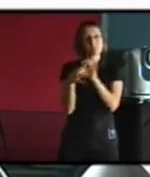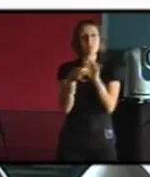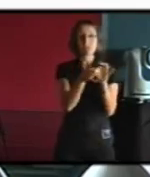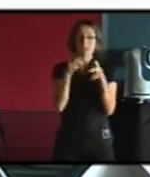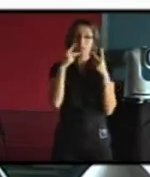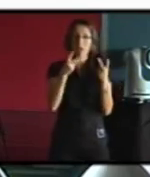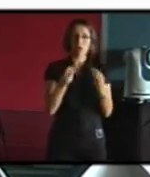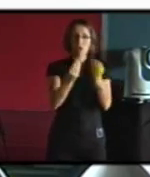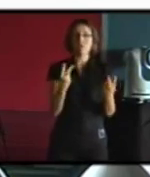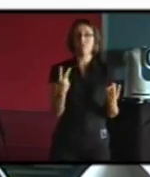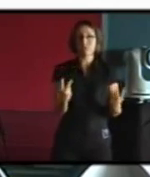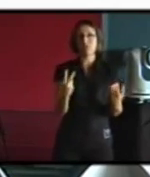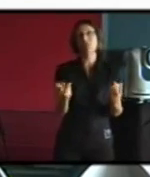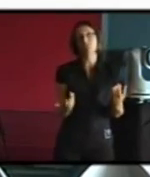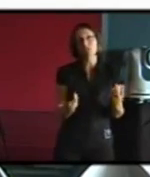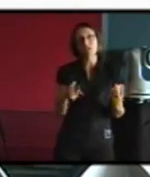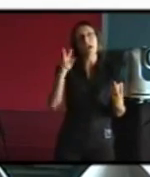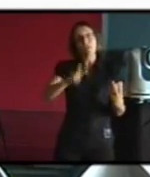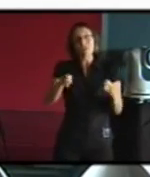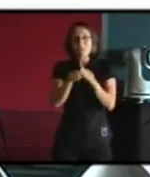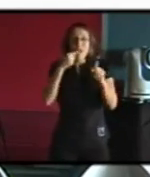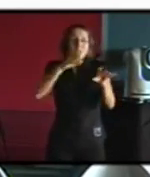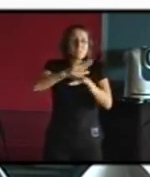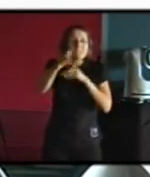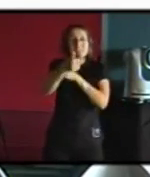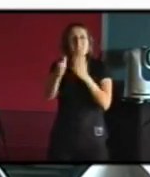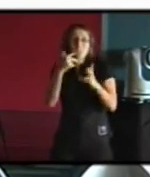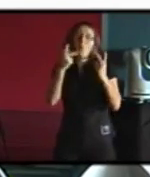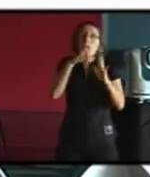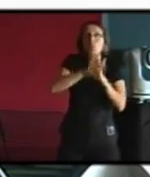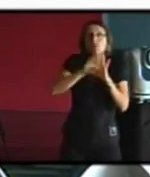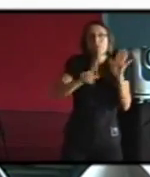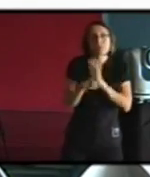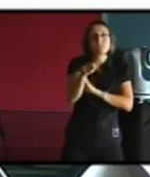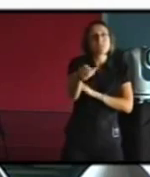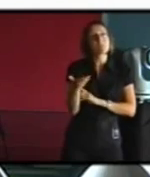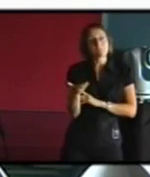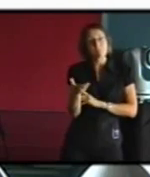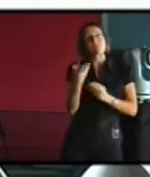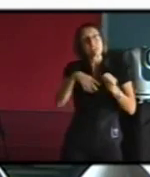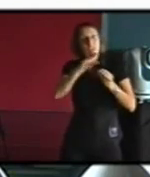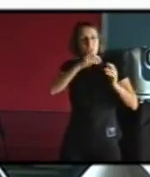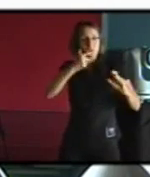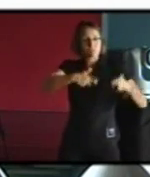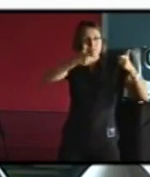ajoutée, qui ne sont pas de la valeur ajoutée type tertiaire, mais de la valeur ajoutée moindre. Mais en même temps une densification assez